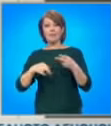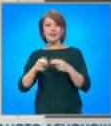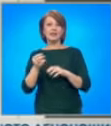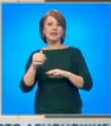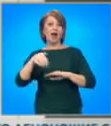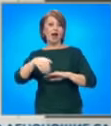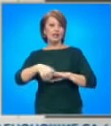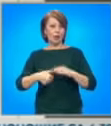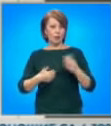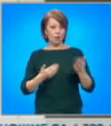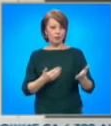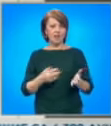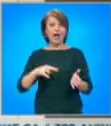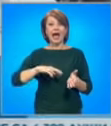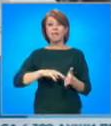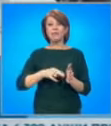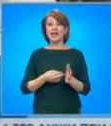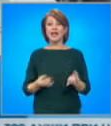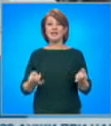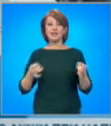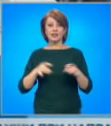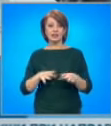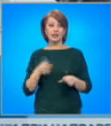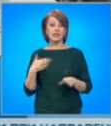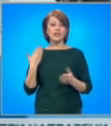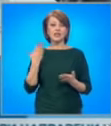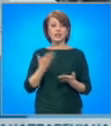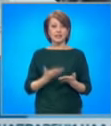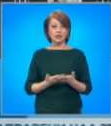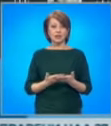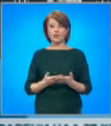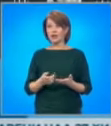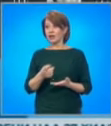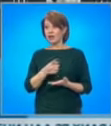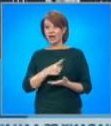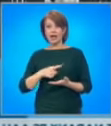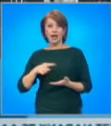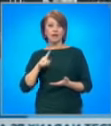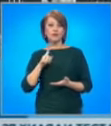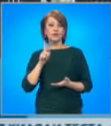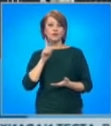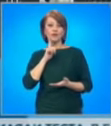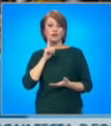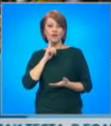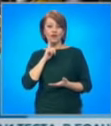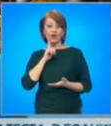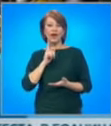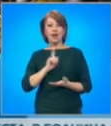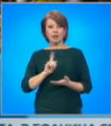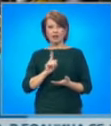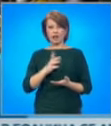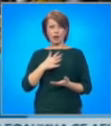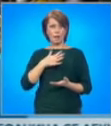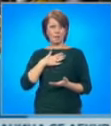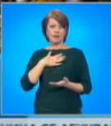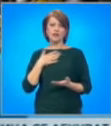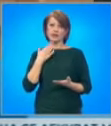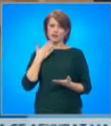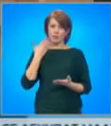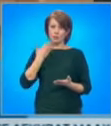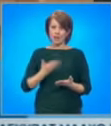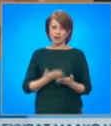за възстановяване ще се заложи. Да няма човек, който да бъде, само Господ да бъде над него, ще се предложи